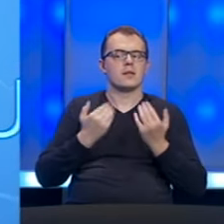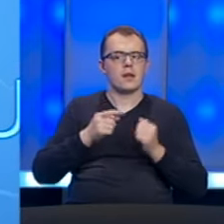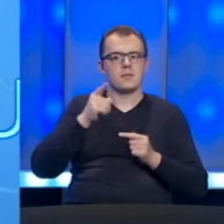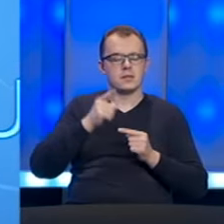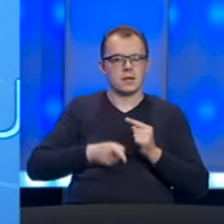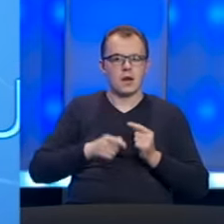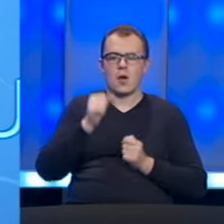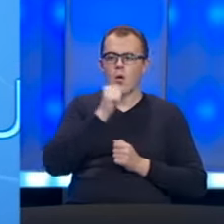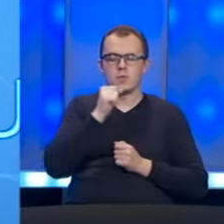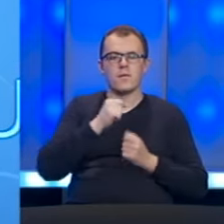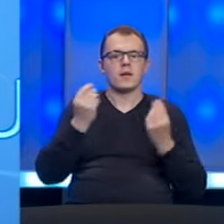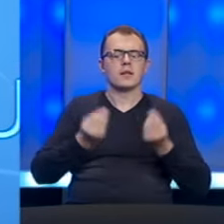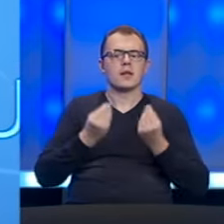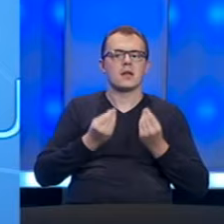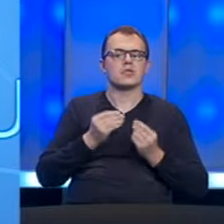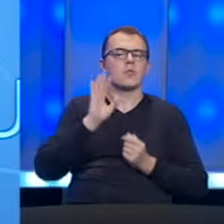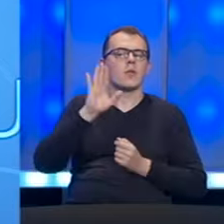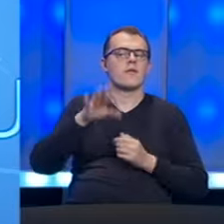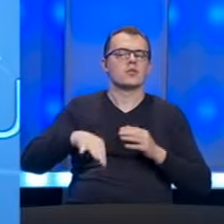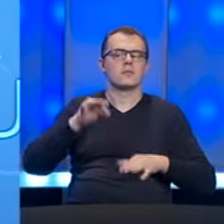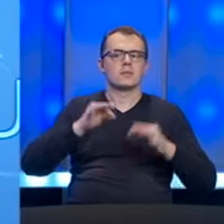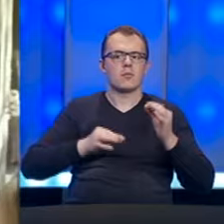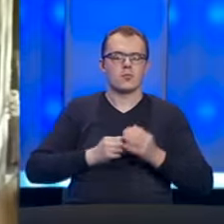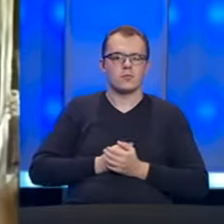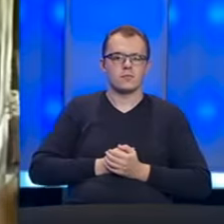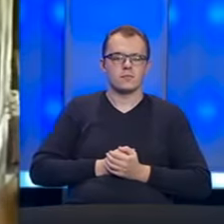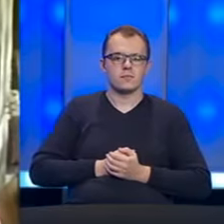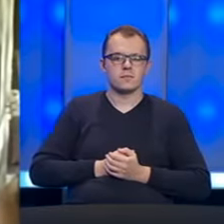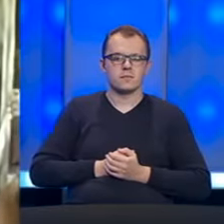kraj otpjevate nešto po vašem izboru.